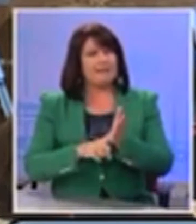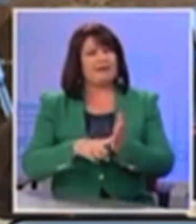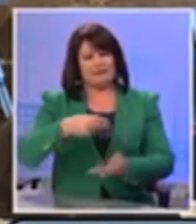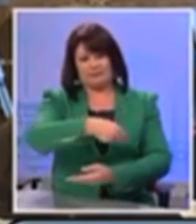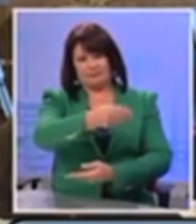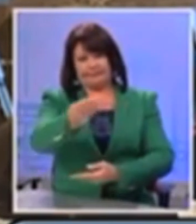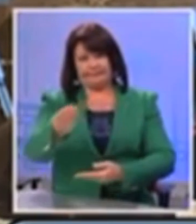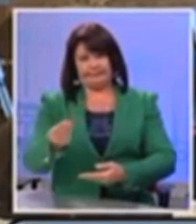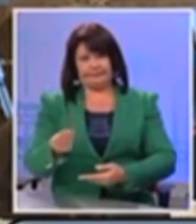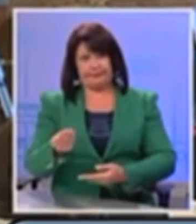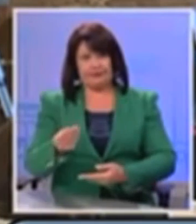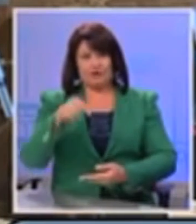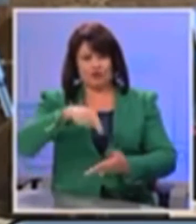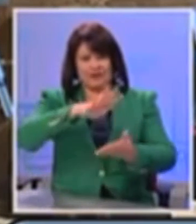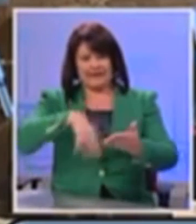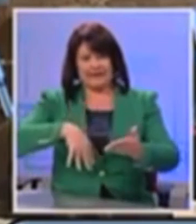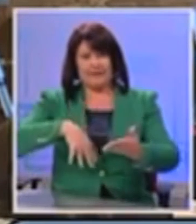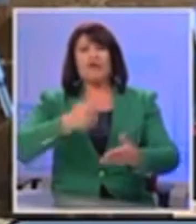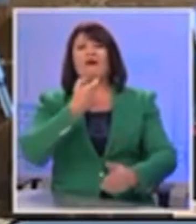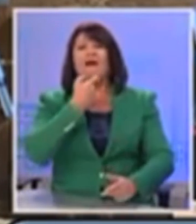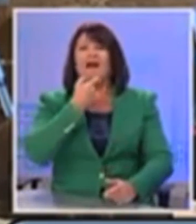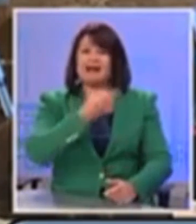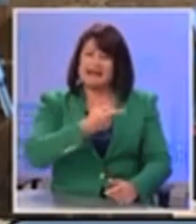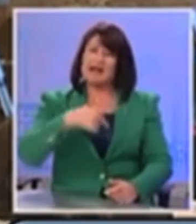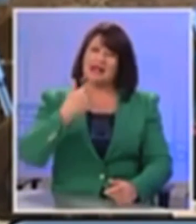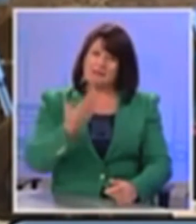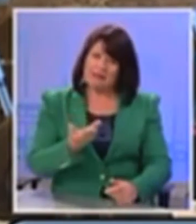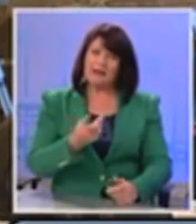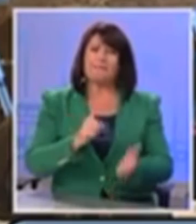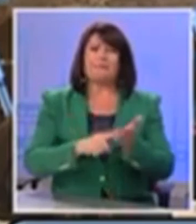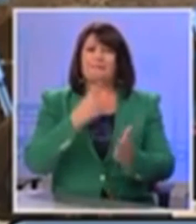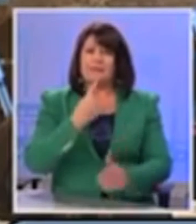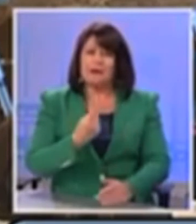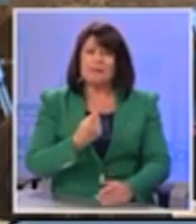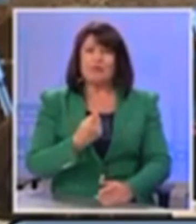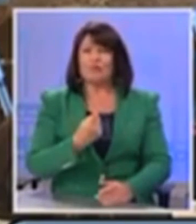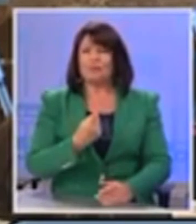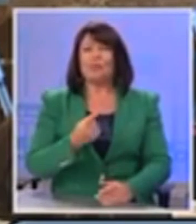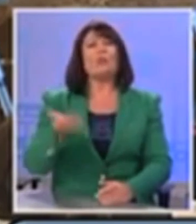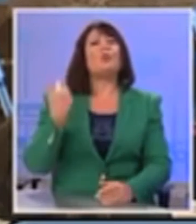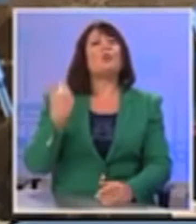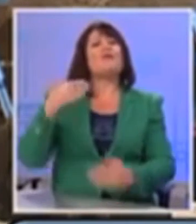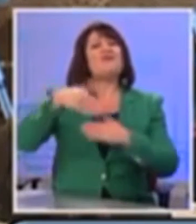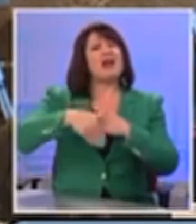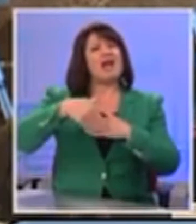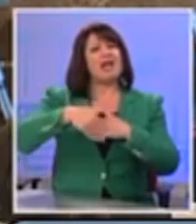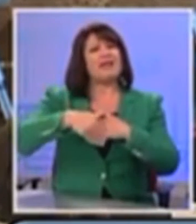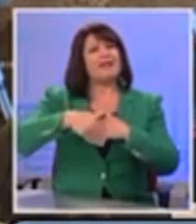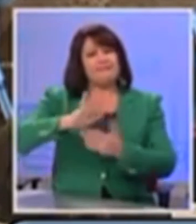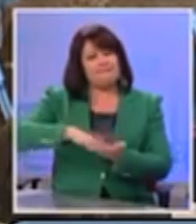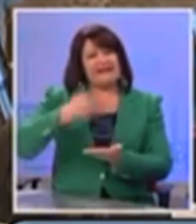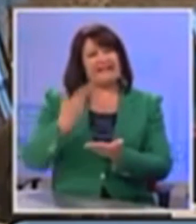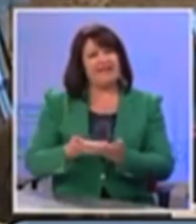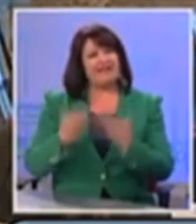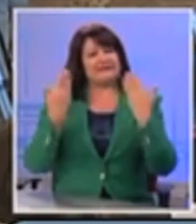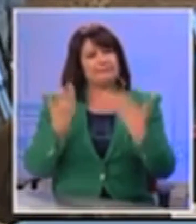au cours de toute la nuit qui vient de se dérouler, il a été traduit en grec et ensuite maquetté pour que